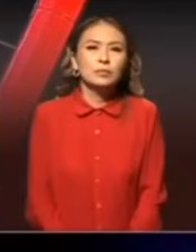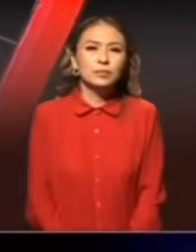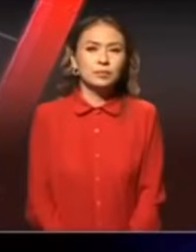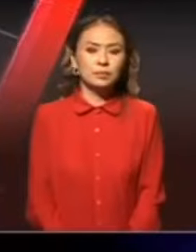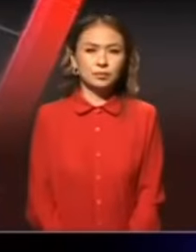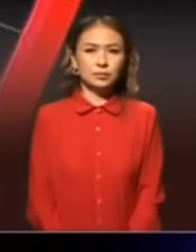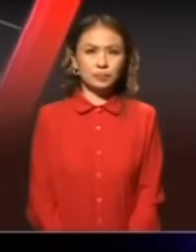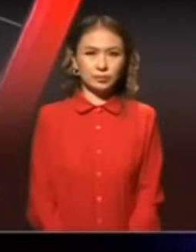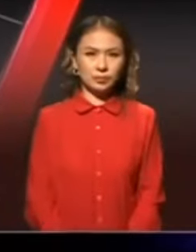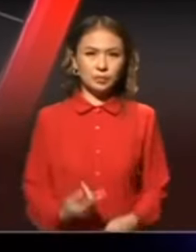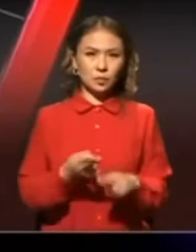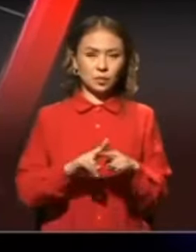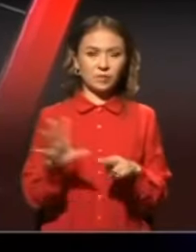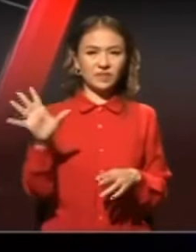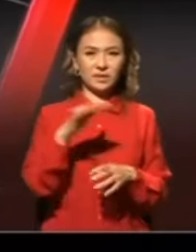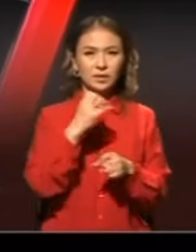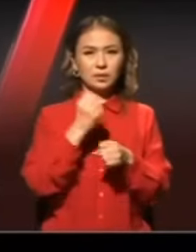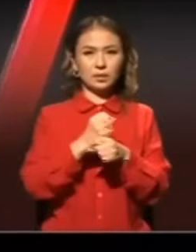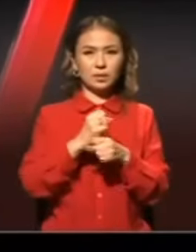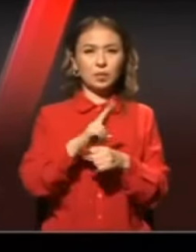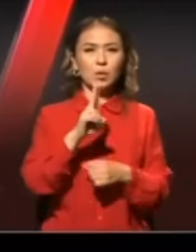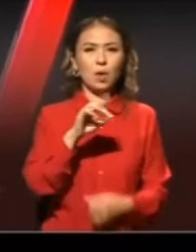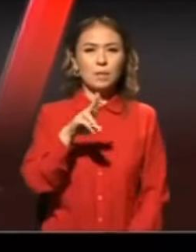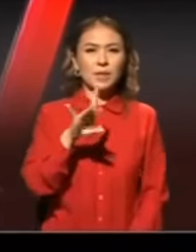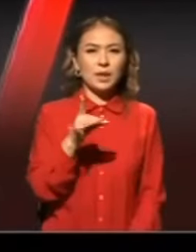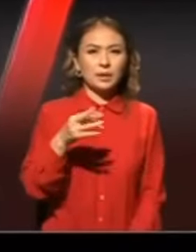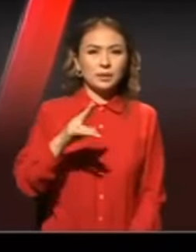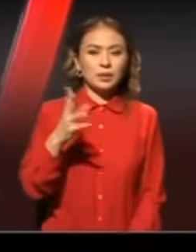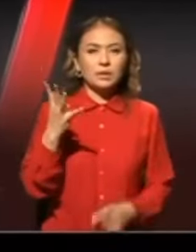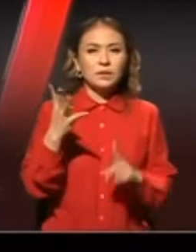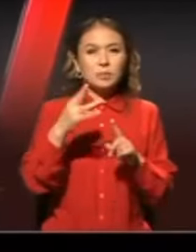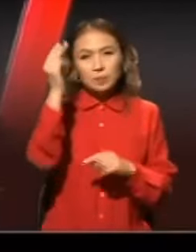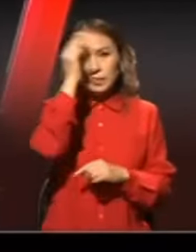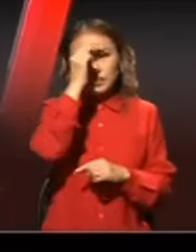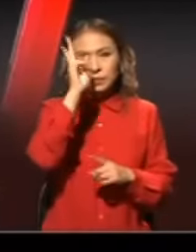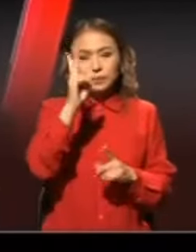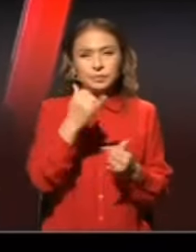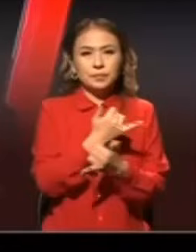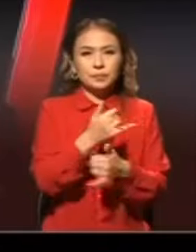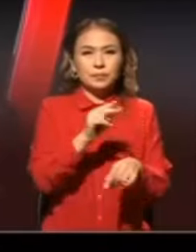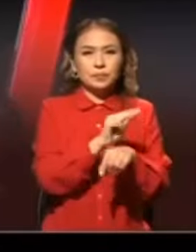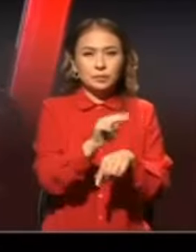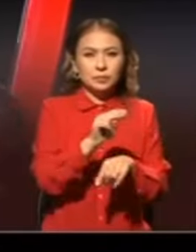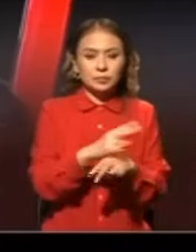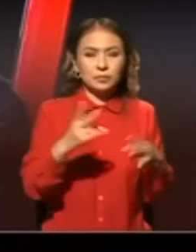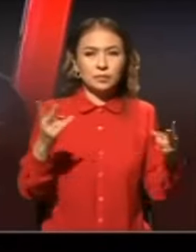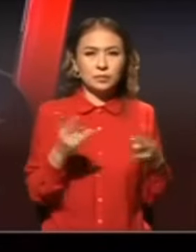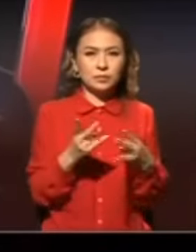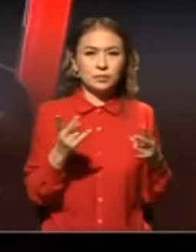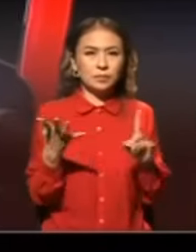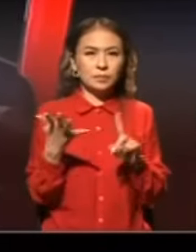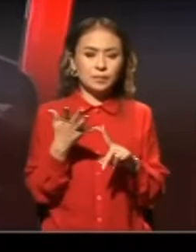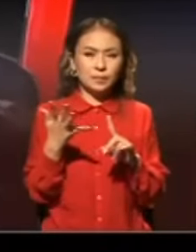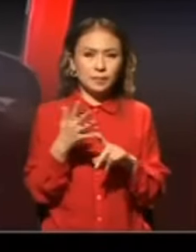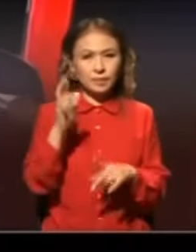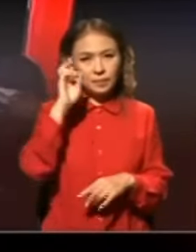Соны істеу үшін кооперация керек. Төртіншісі, білімдігім таратады. Оларды да үйрету керек қой. Бесінші, жаңағы мемлекеттік